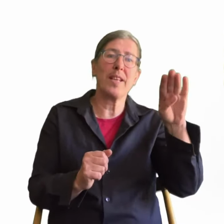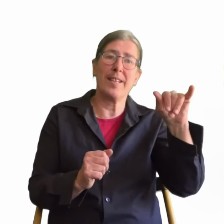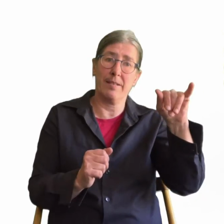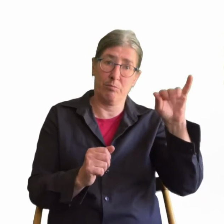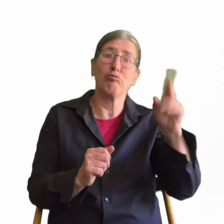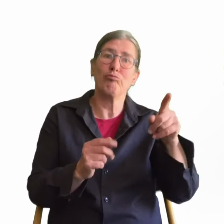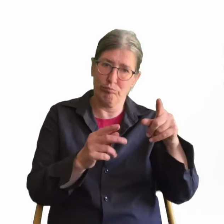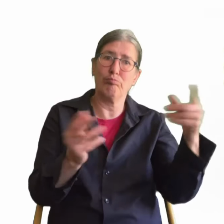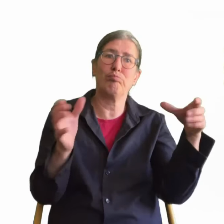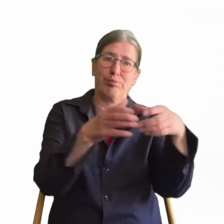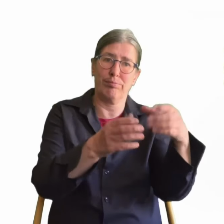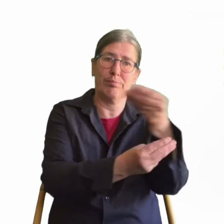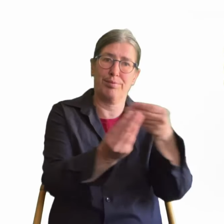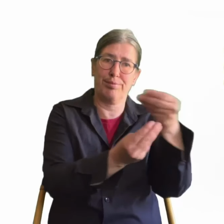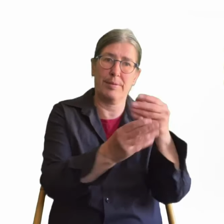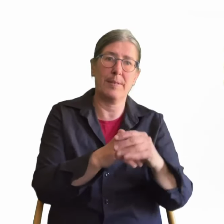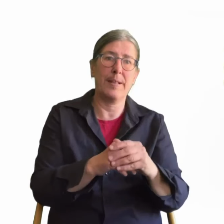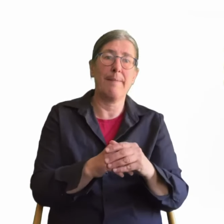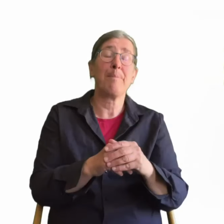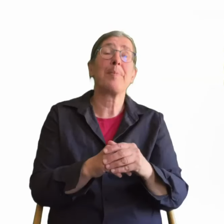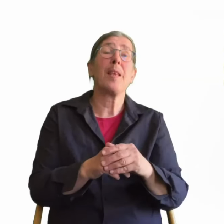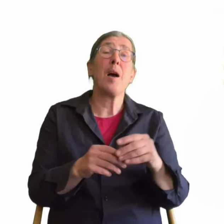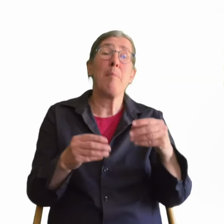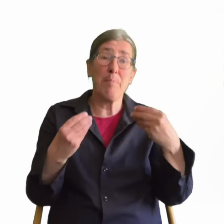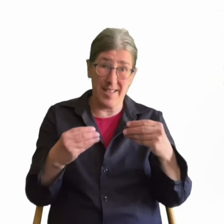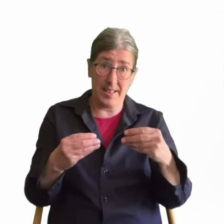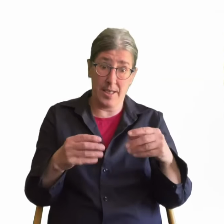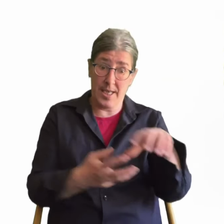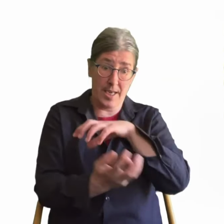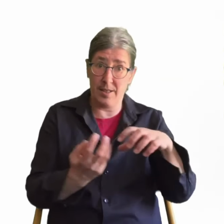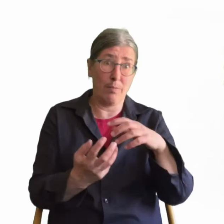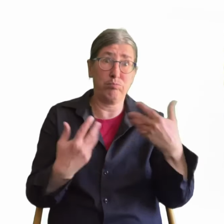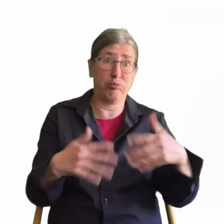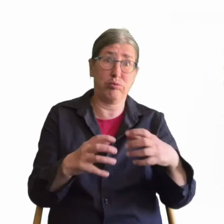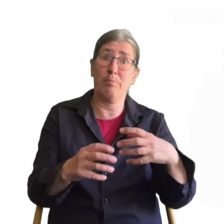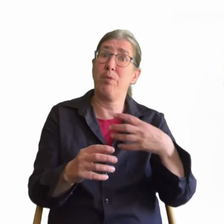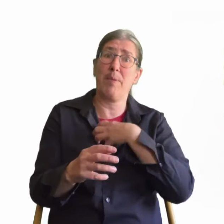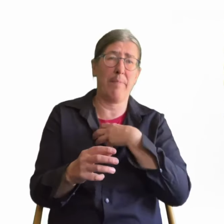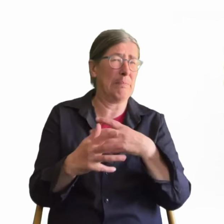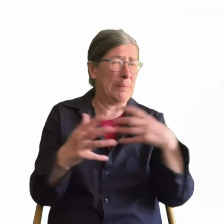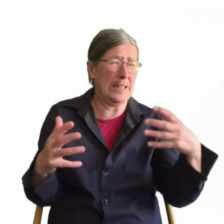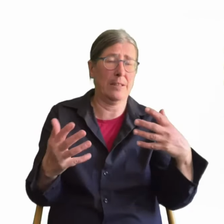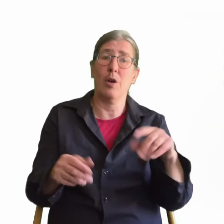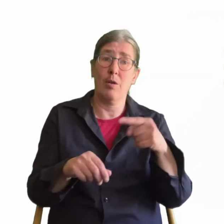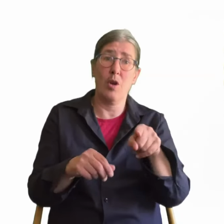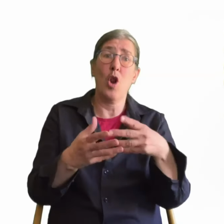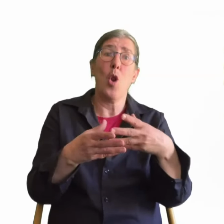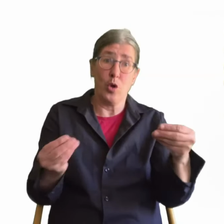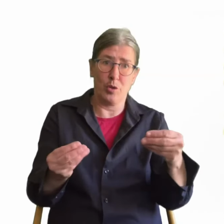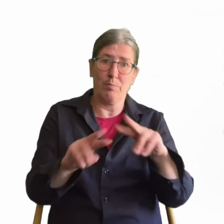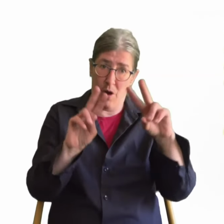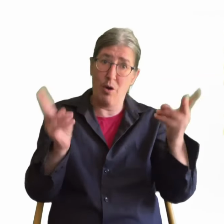Weichen gestellt. Die Plastikkrise ist ein Problem planetaren Ausmaßes. Es zu lösen